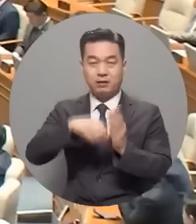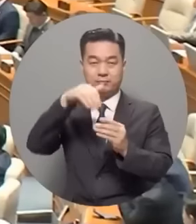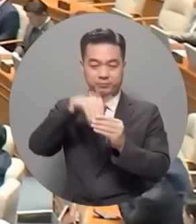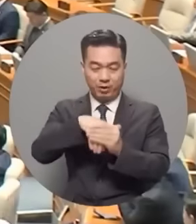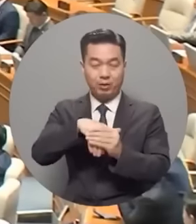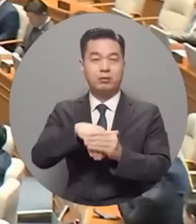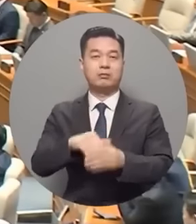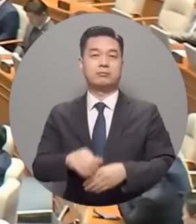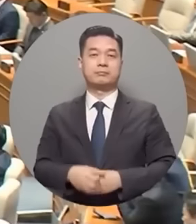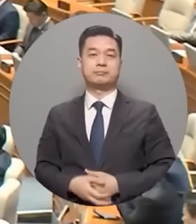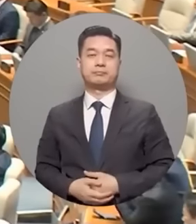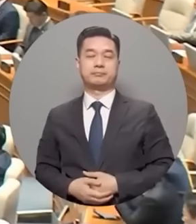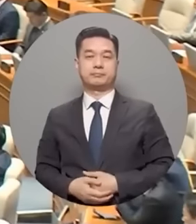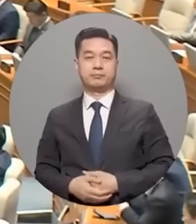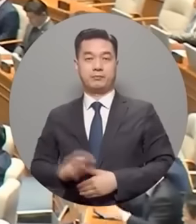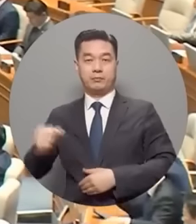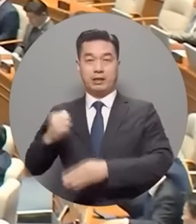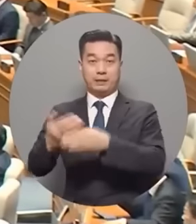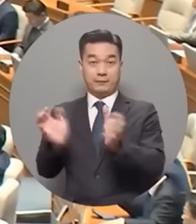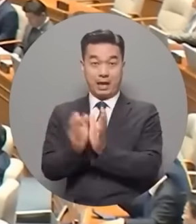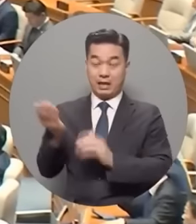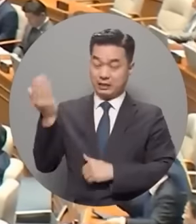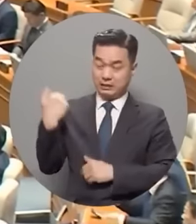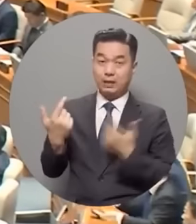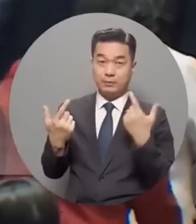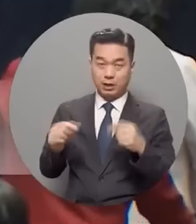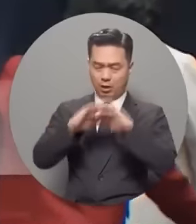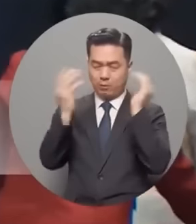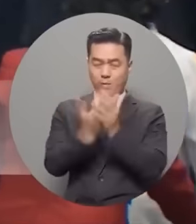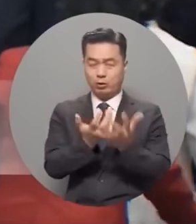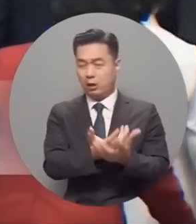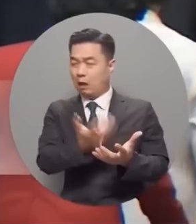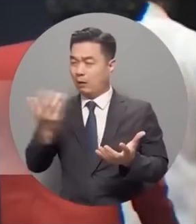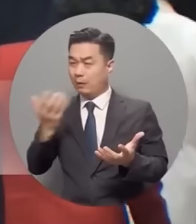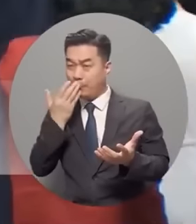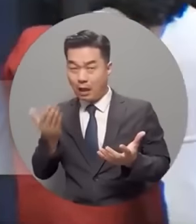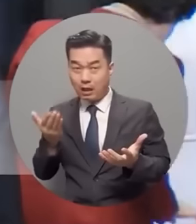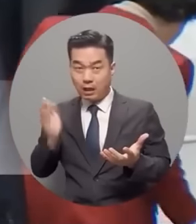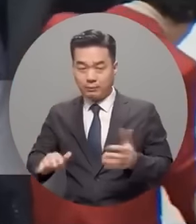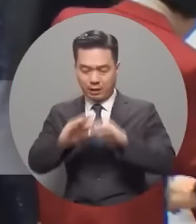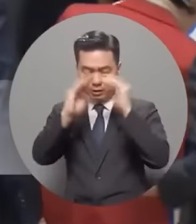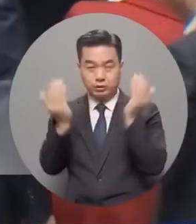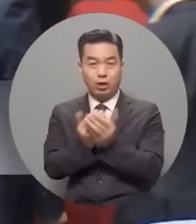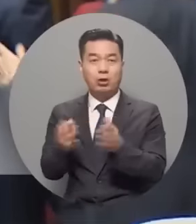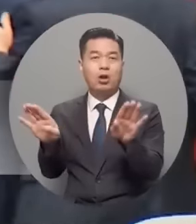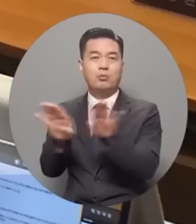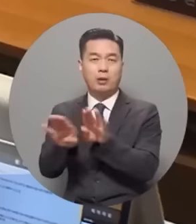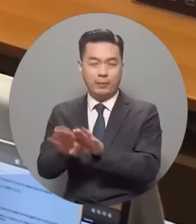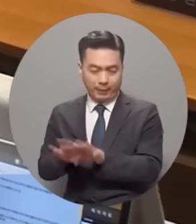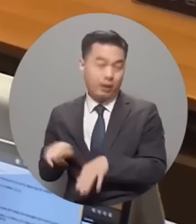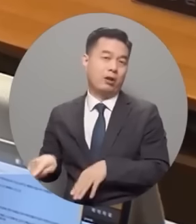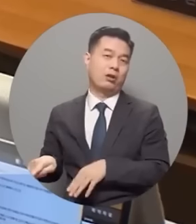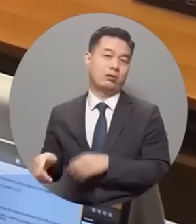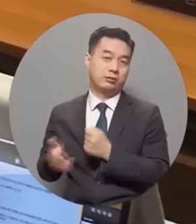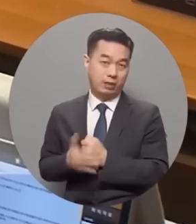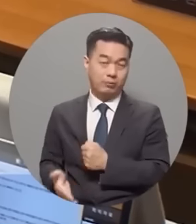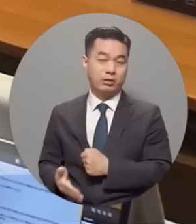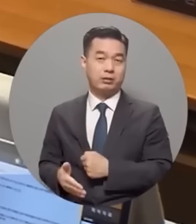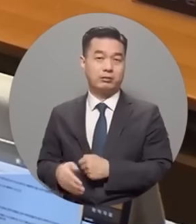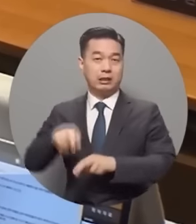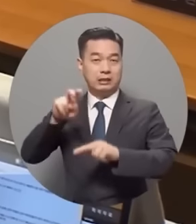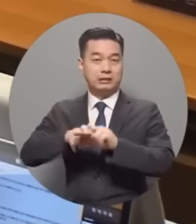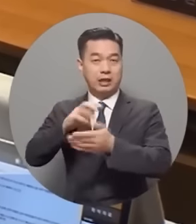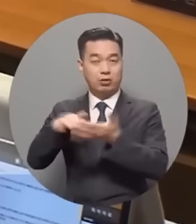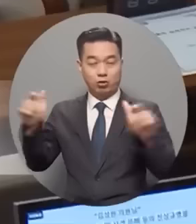방식입니다. 국민의힘이 지난번처럼 전원 퇴장을 할 수도 있지만 이 경우 전원 미출석으로 처리됩니다. 재석 의원이